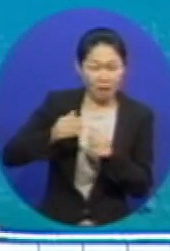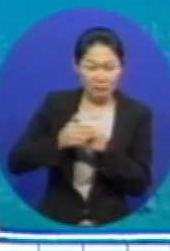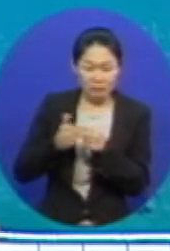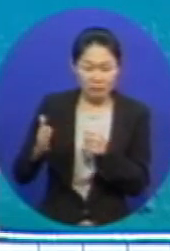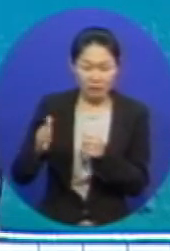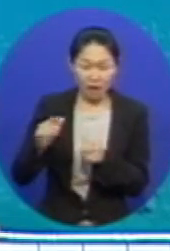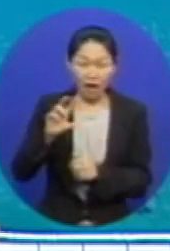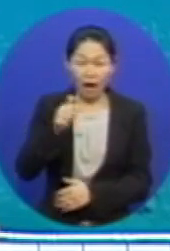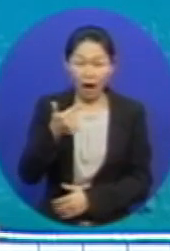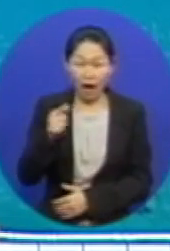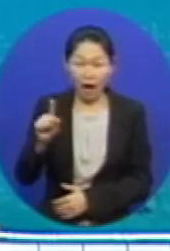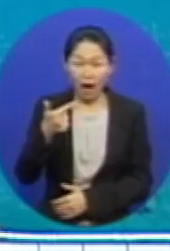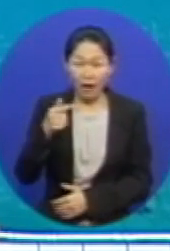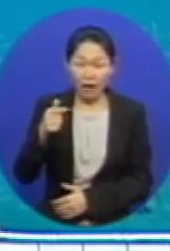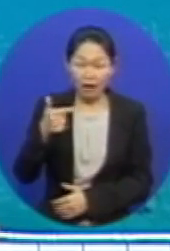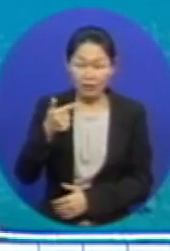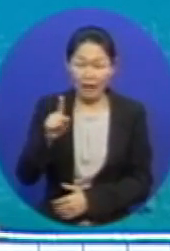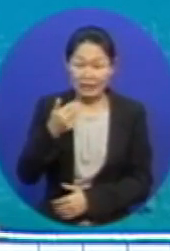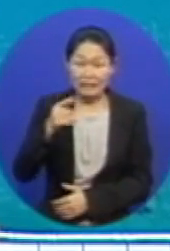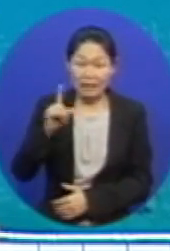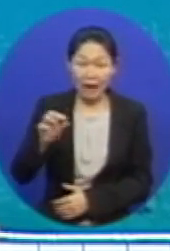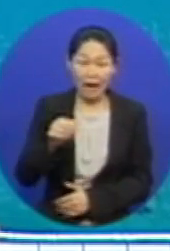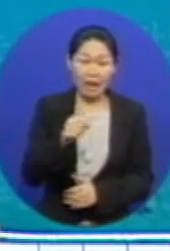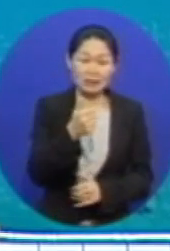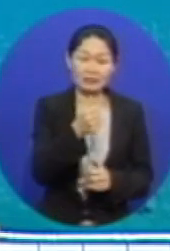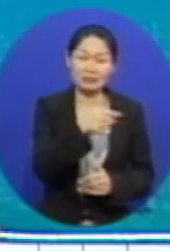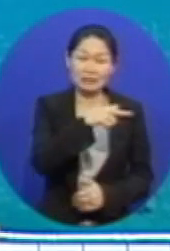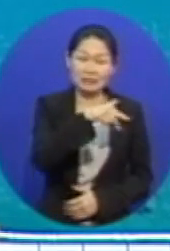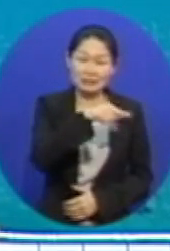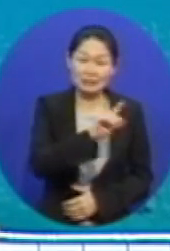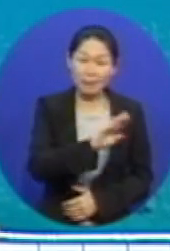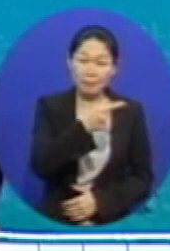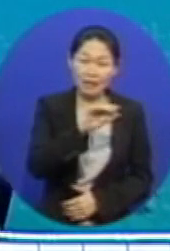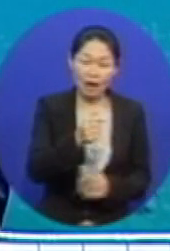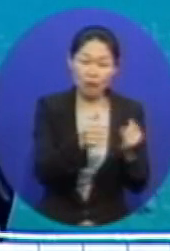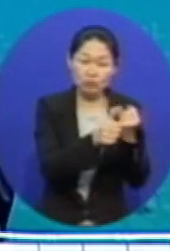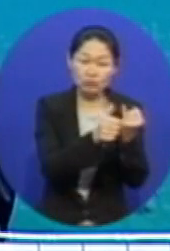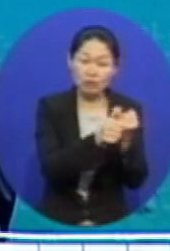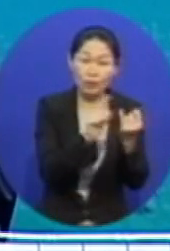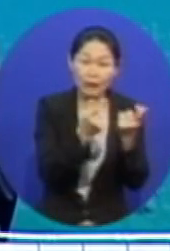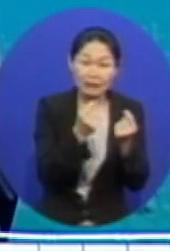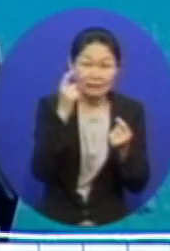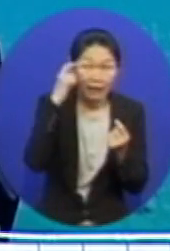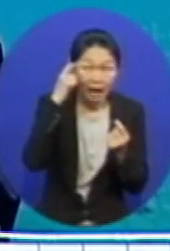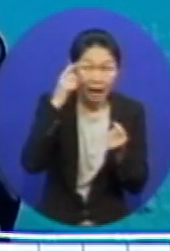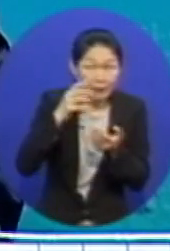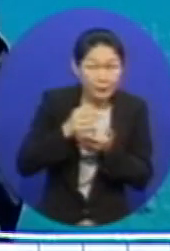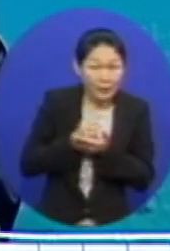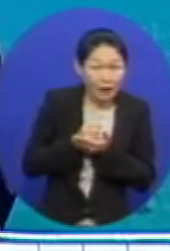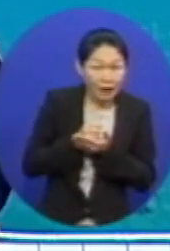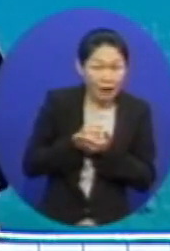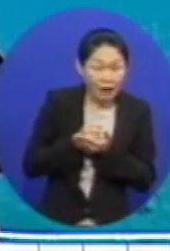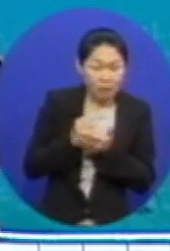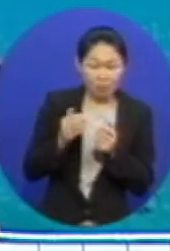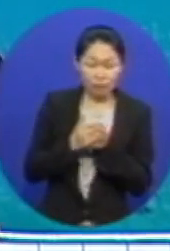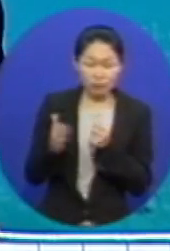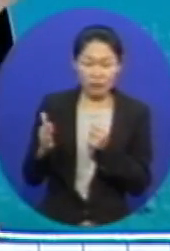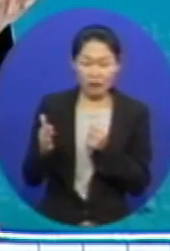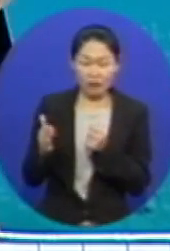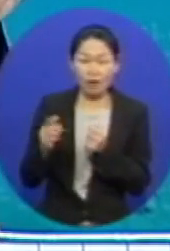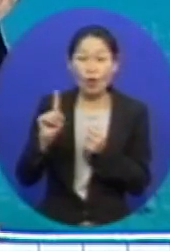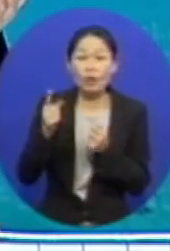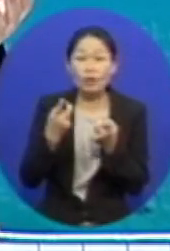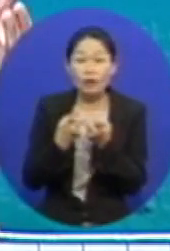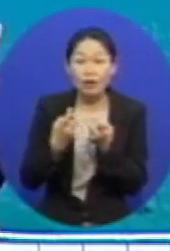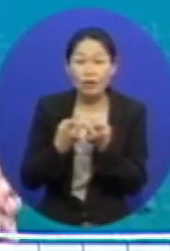나가 그것을 품어 써요 그러면 안 되는데 그런 생각을 품었다 구요 그랬더니 어떤